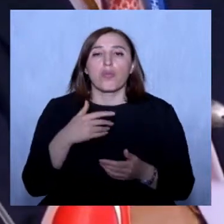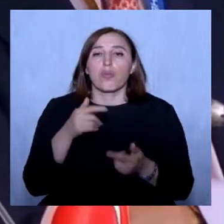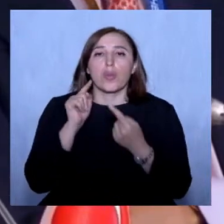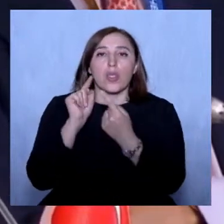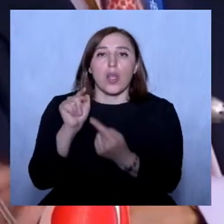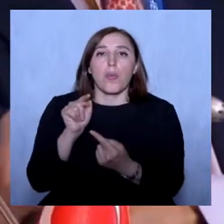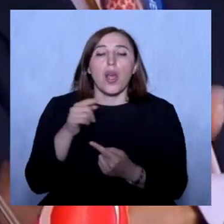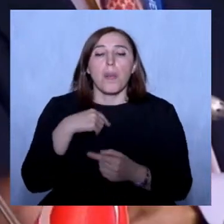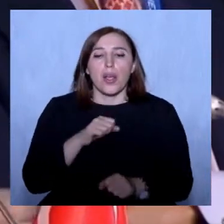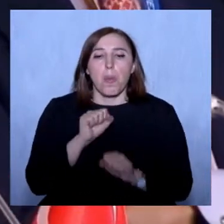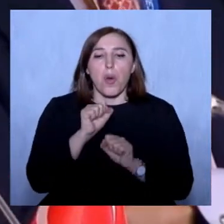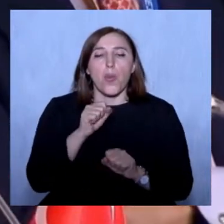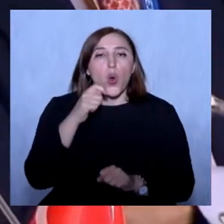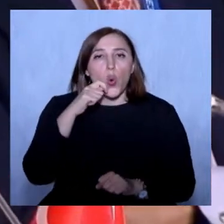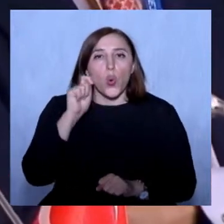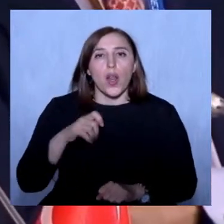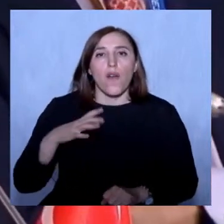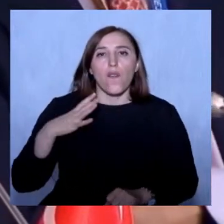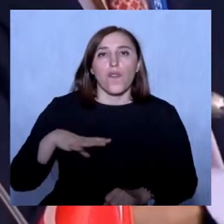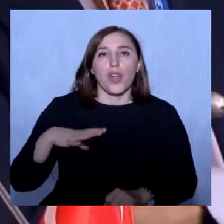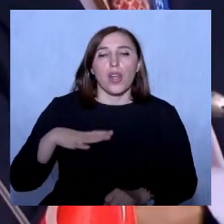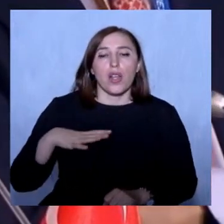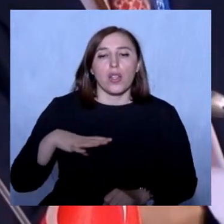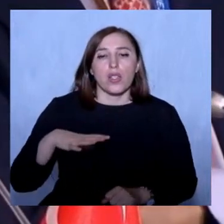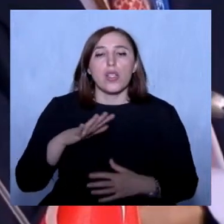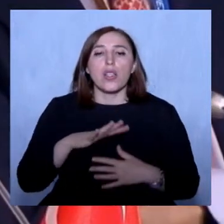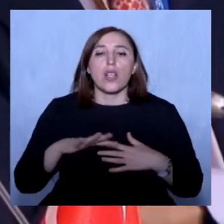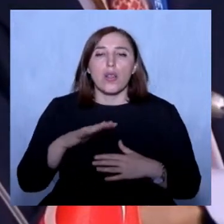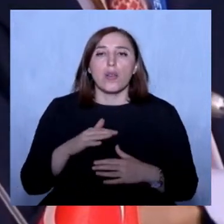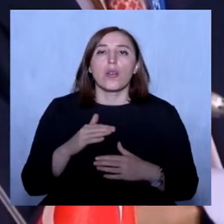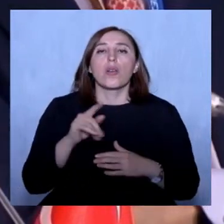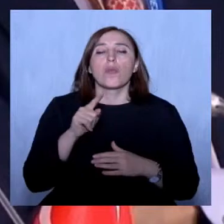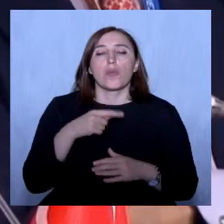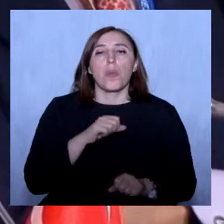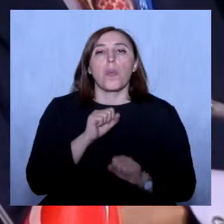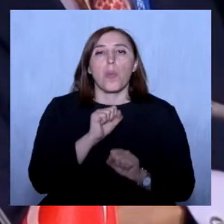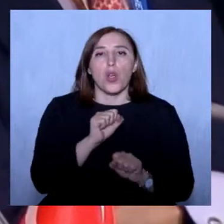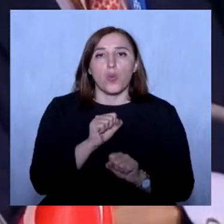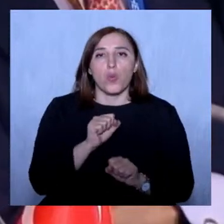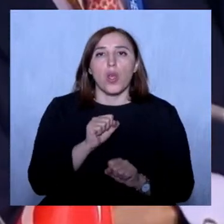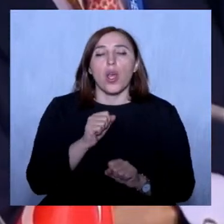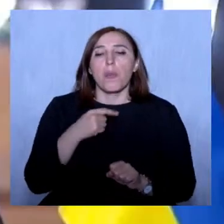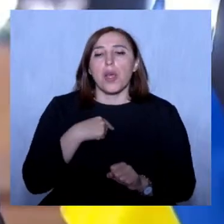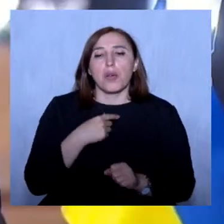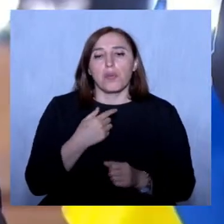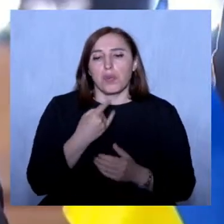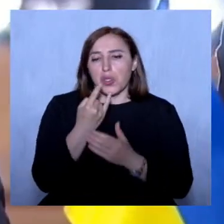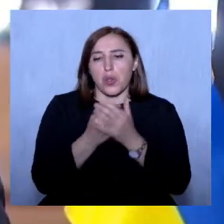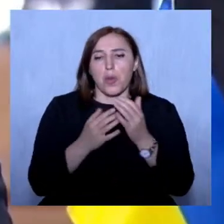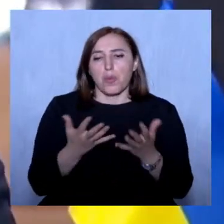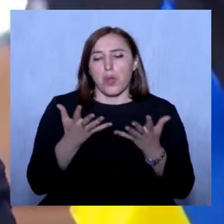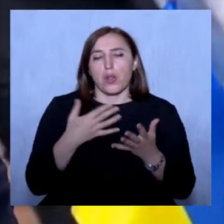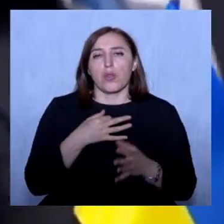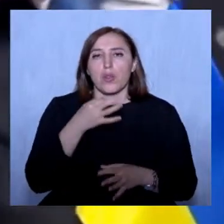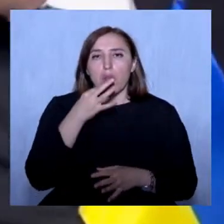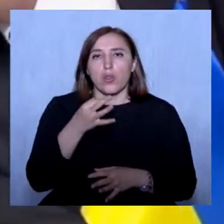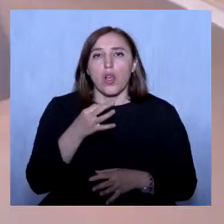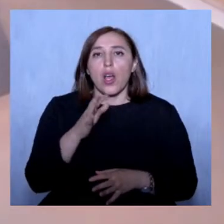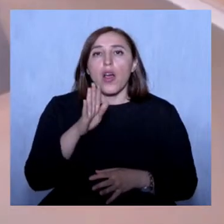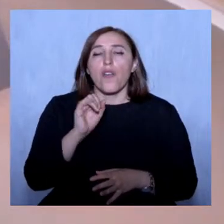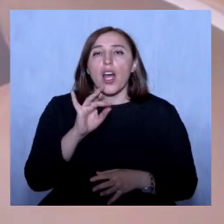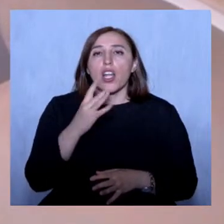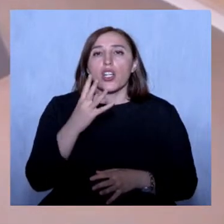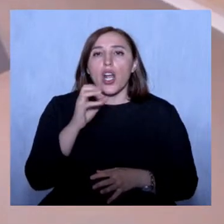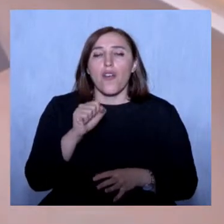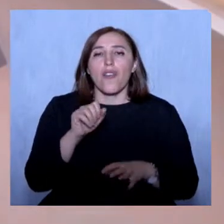Մենք պաշտպանում ենք ուգրային է և վրաստանի տարածքային ամբողջականությունը, սա հստակ է և մենք չեք թակցենում այս դիրքորոշումը։ Վաշավայում